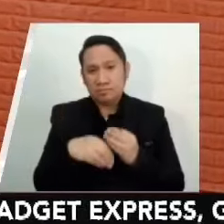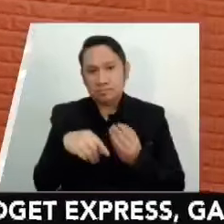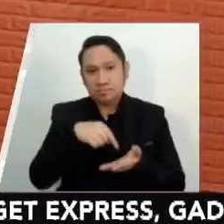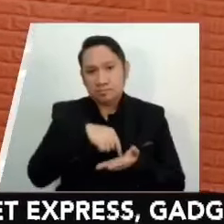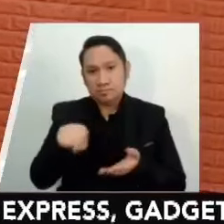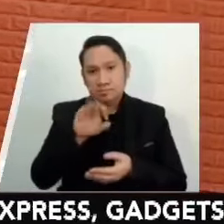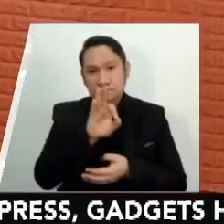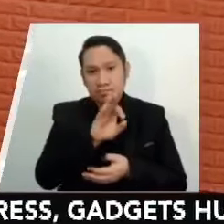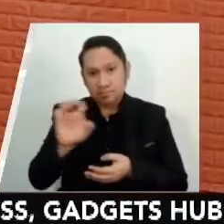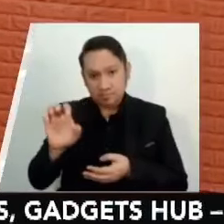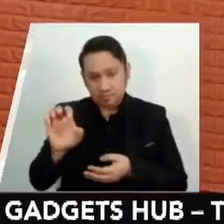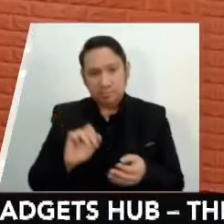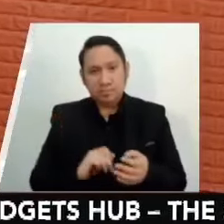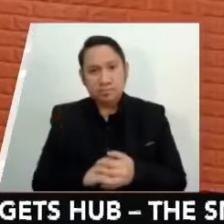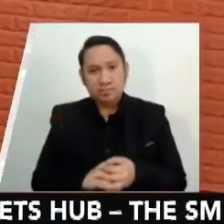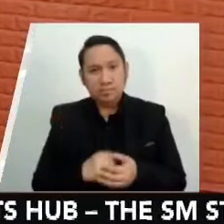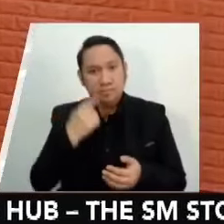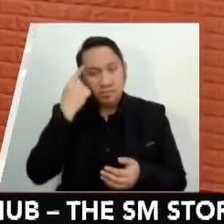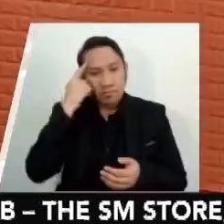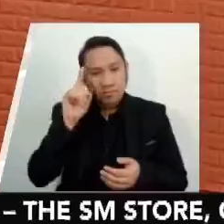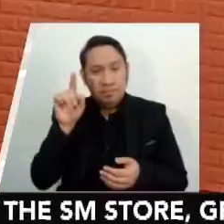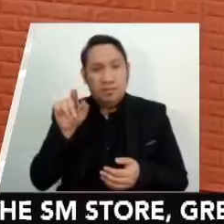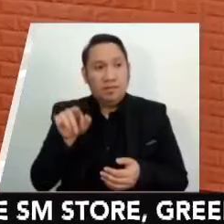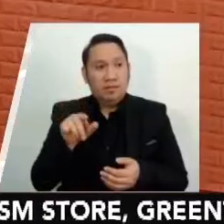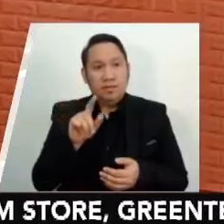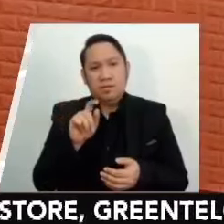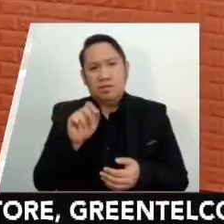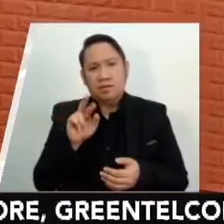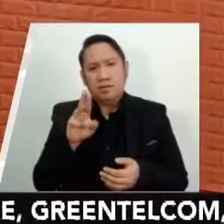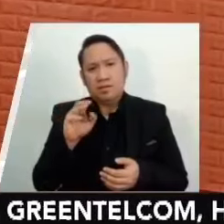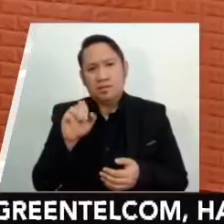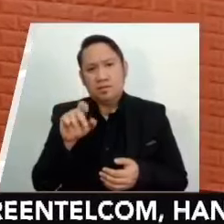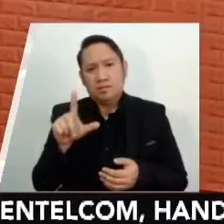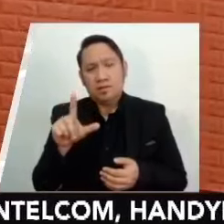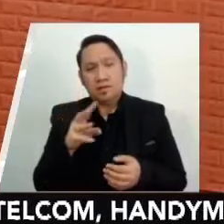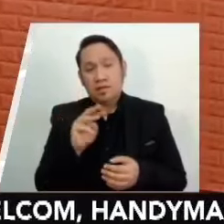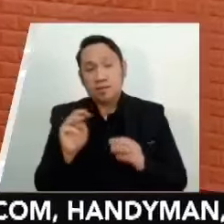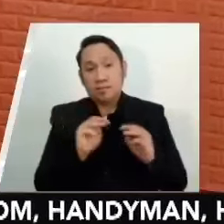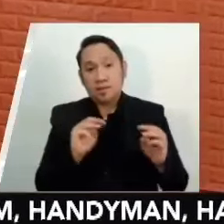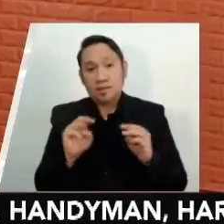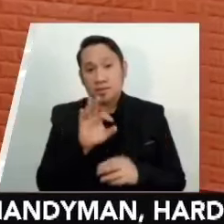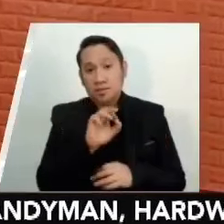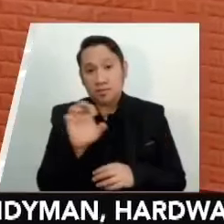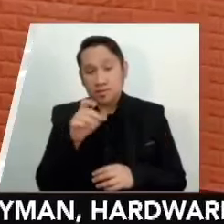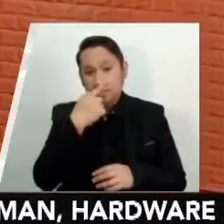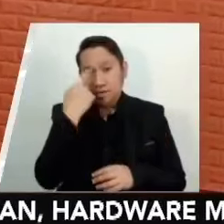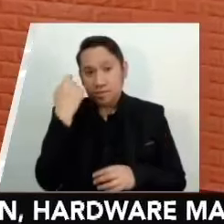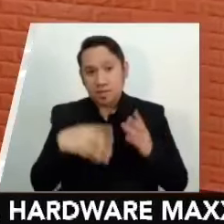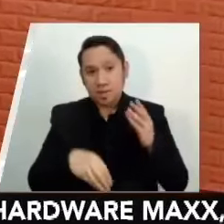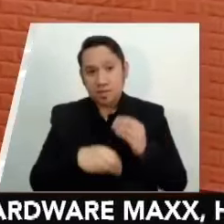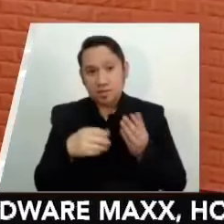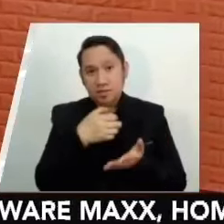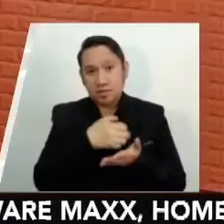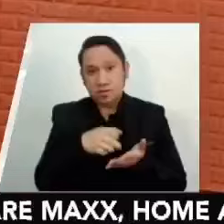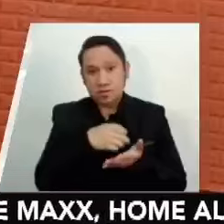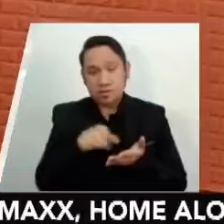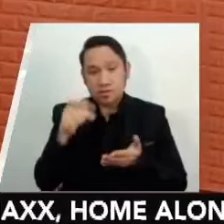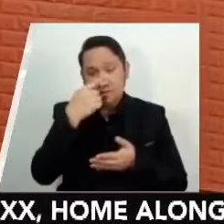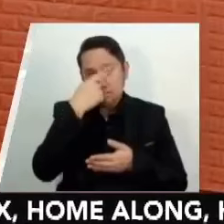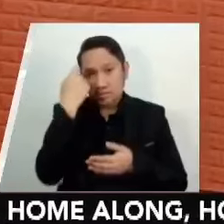company para sa airport o terminal enhancement fee. May dagdag gastos daw kasi sila dahil sa pagsasapribado ng Ninoy